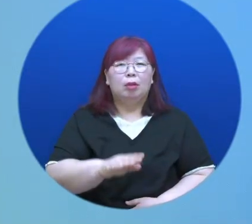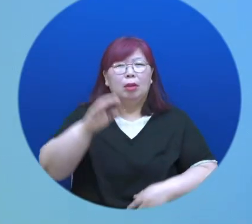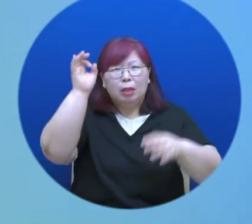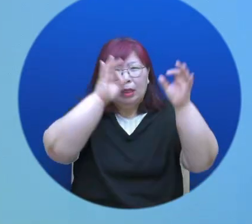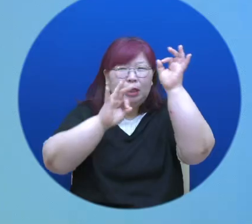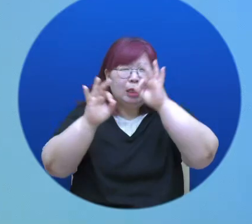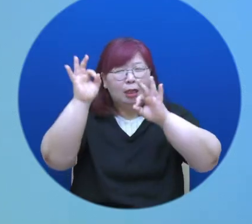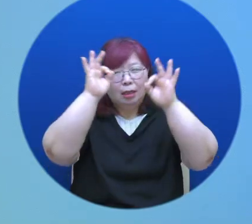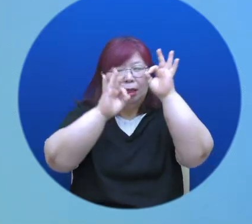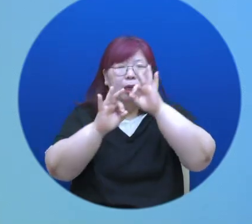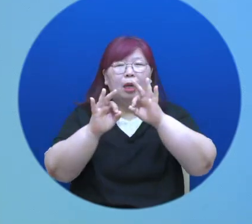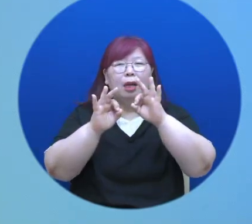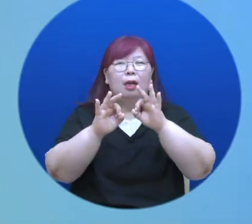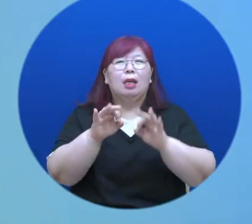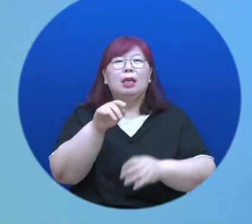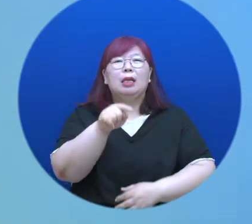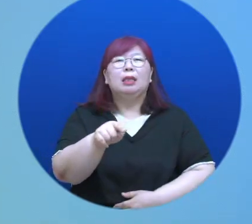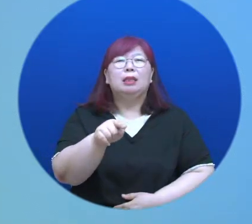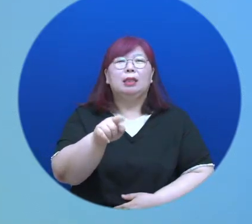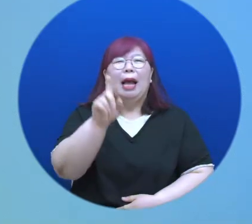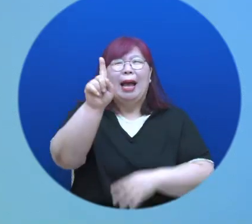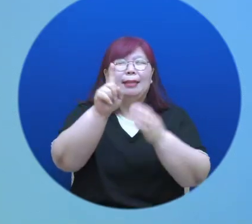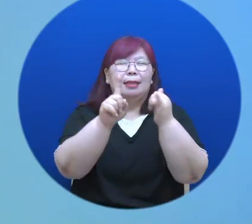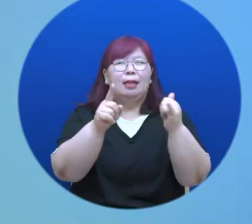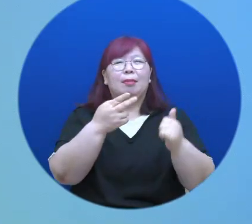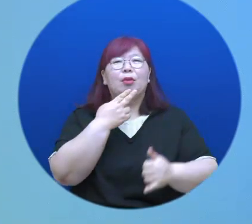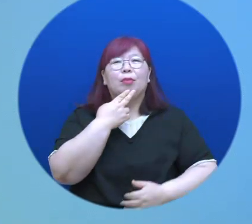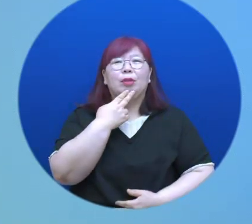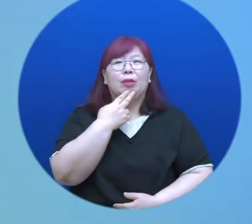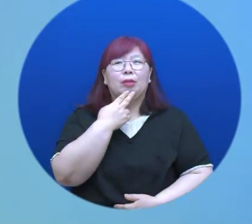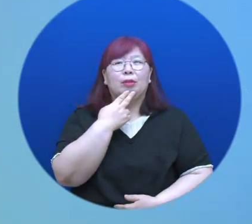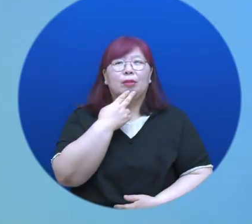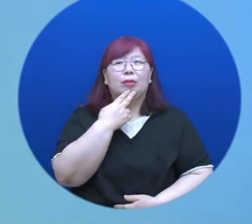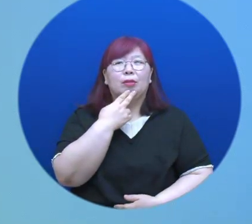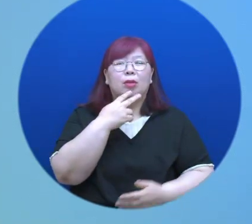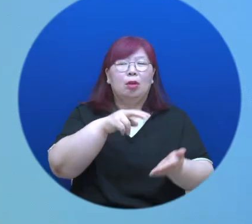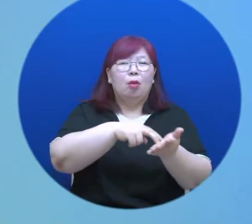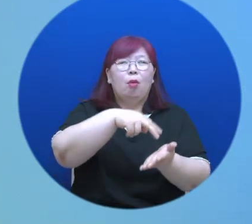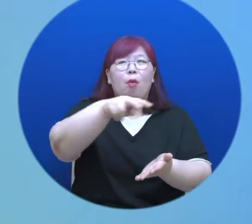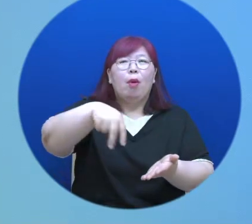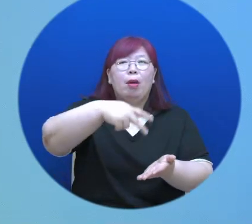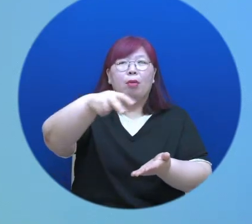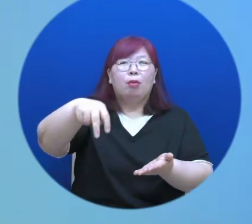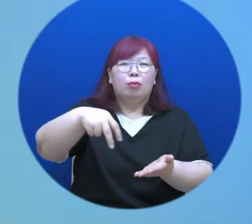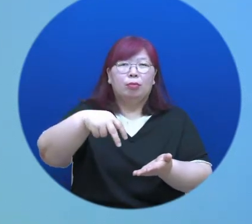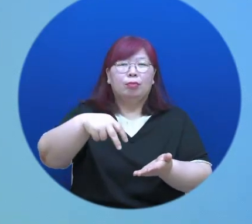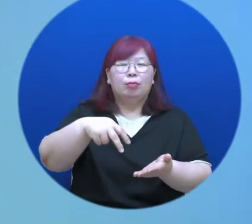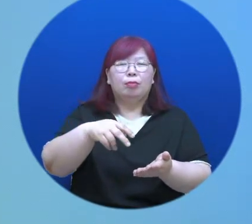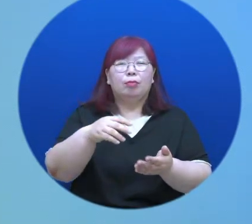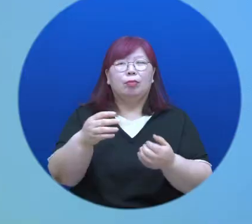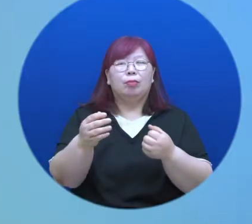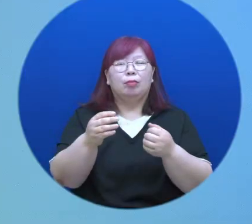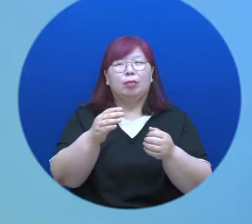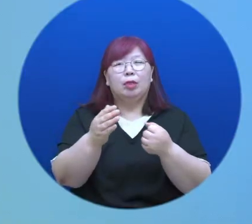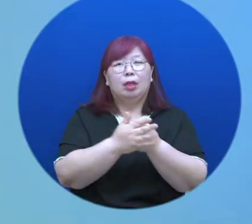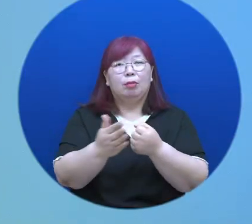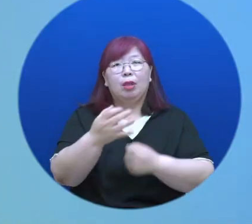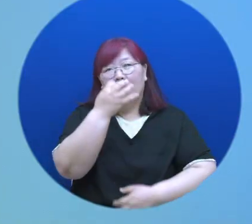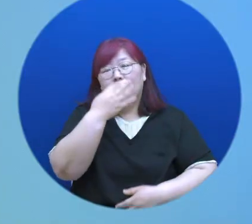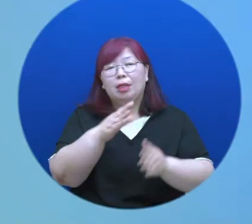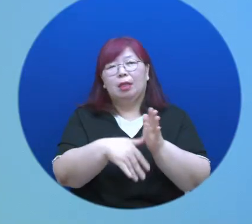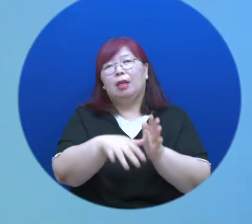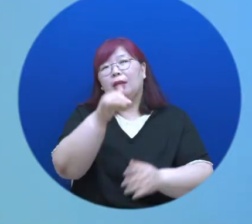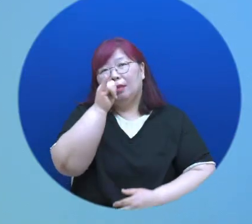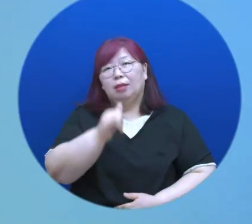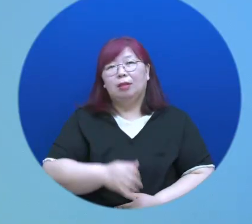찾아갈 그 한 사람이 없어서 외로움에 몸부림칠 때가 있다는